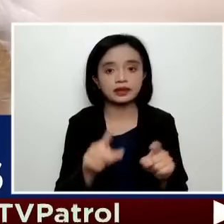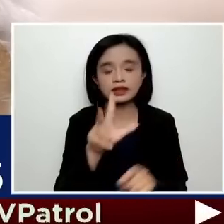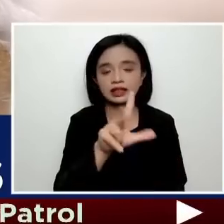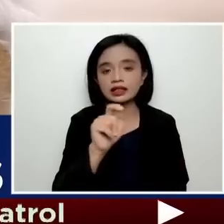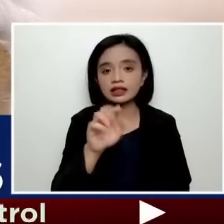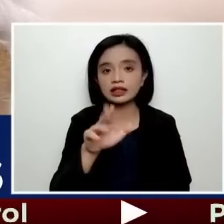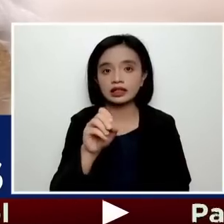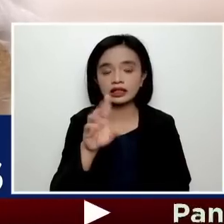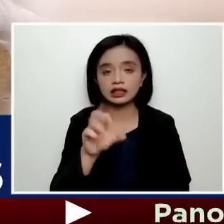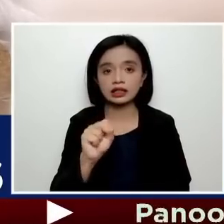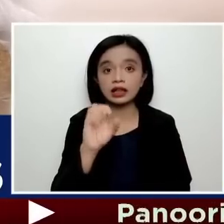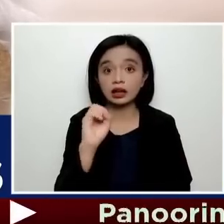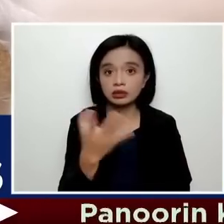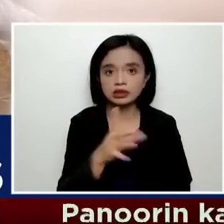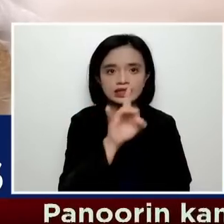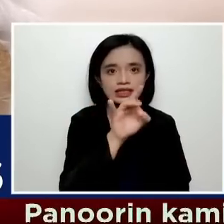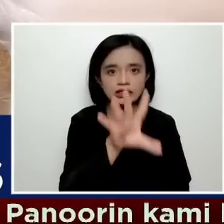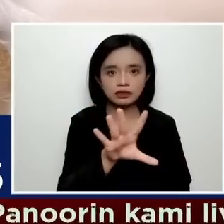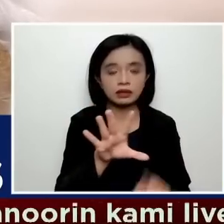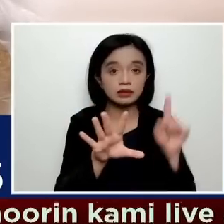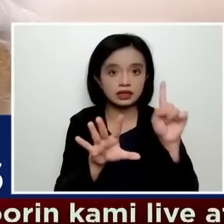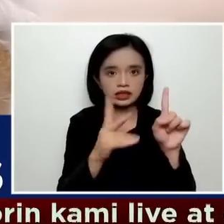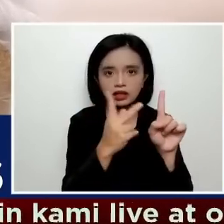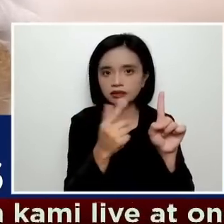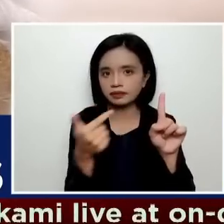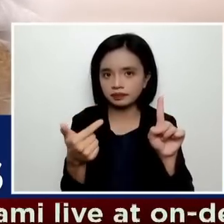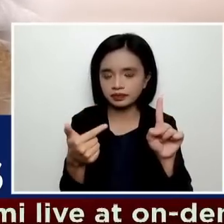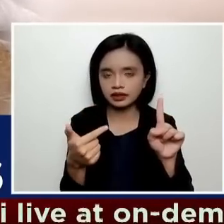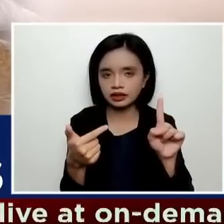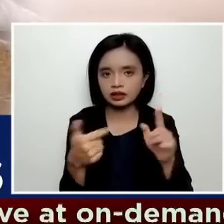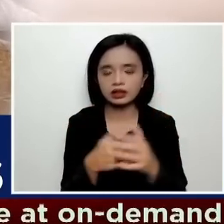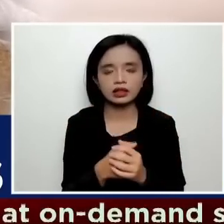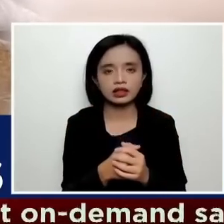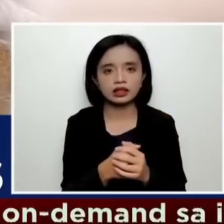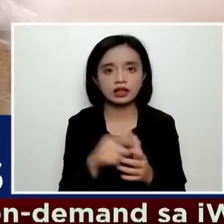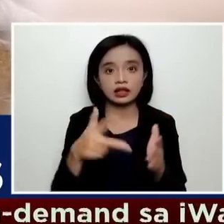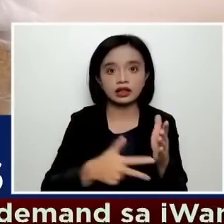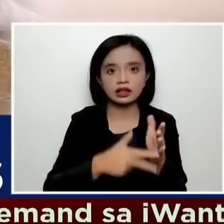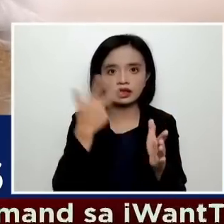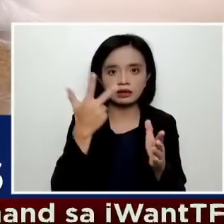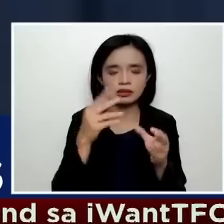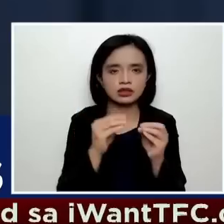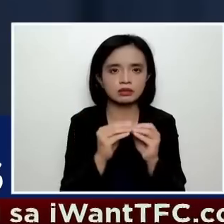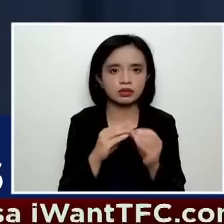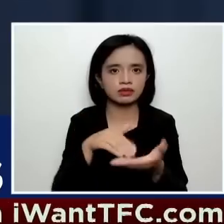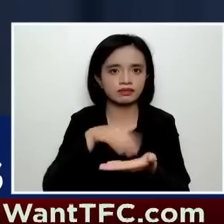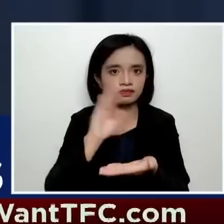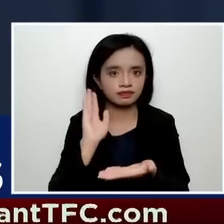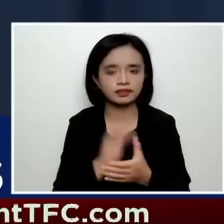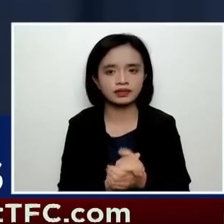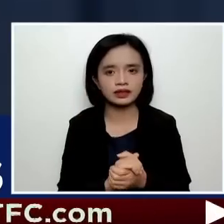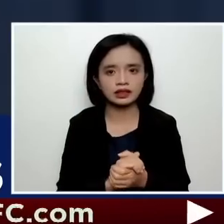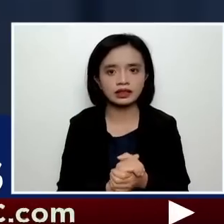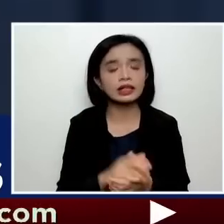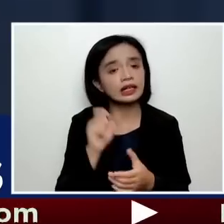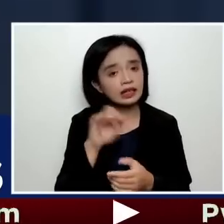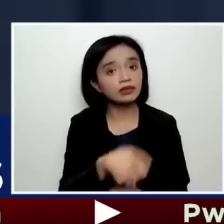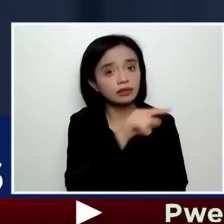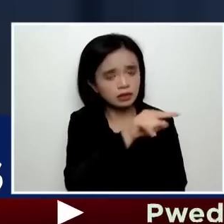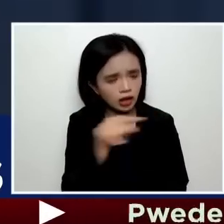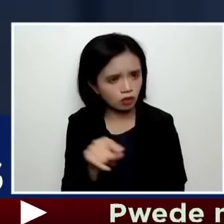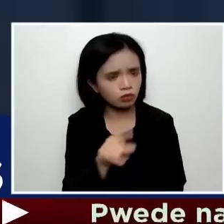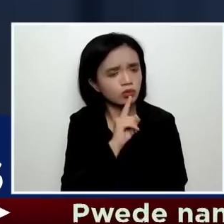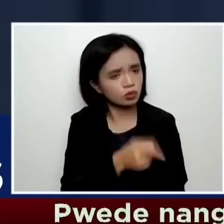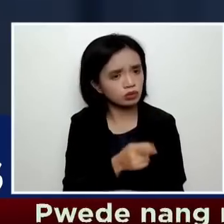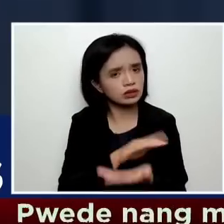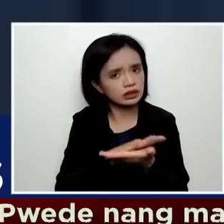sa halagang 85 pesos kada kilo na mahigit tatlong beses na mas mahal. Kung matino kang importer, you